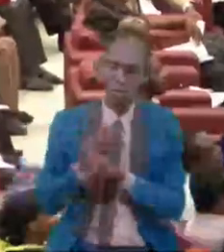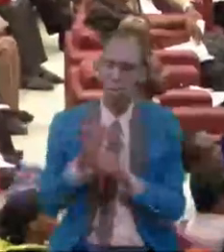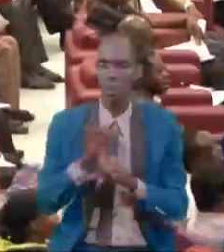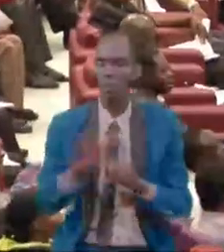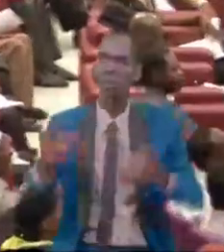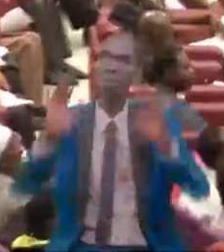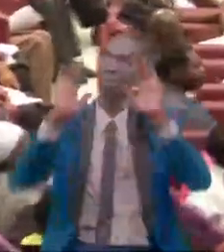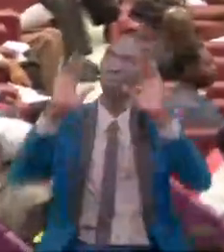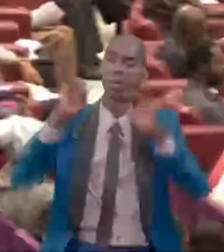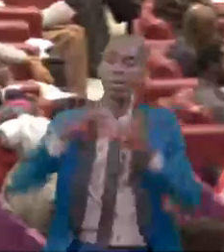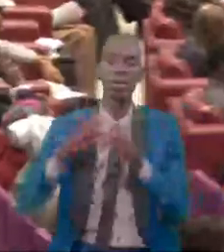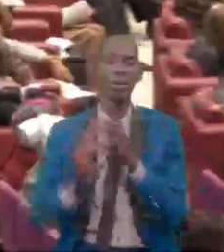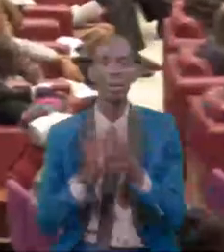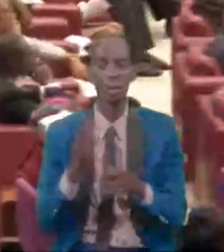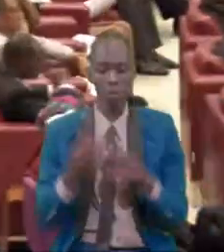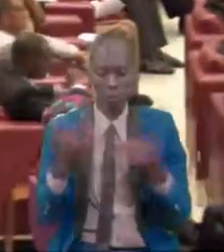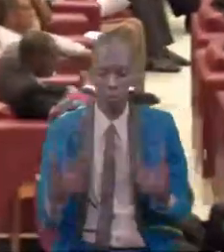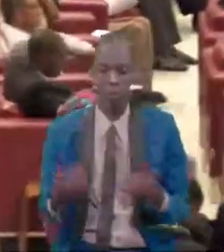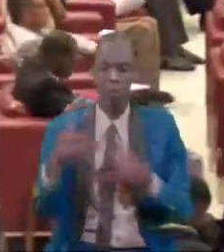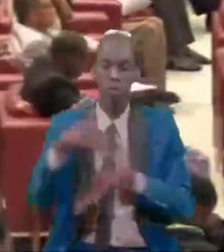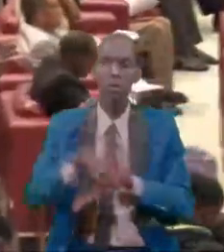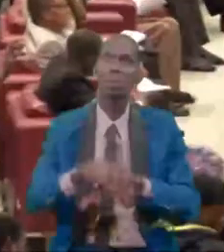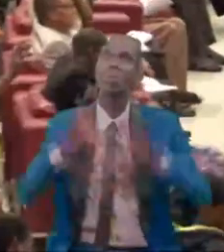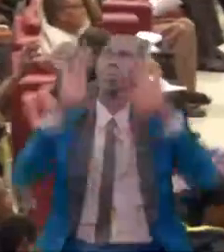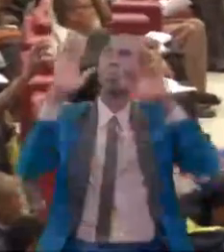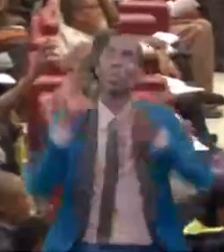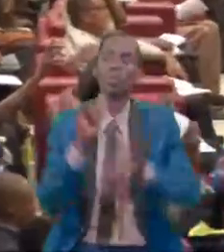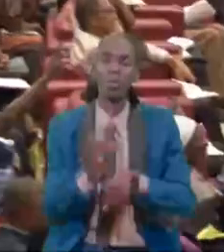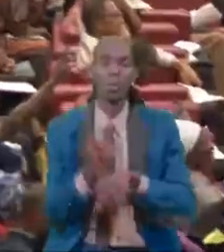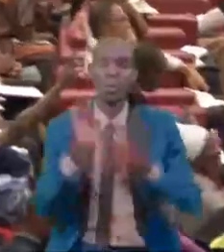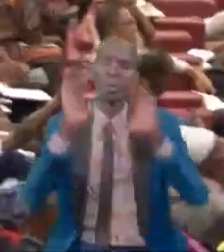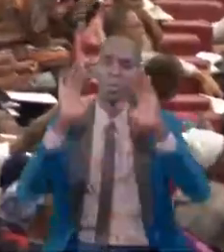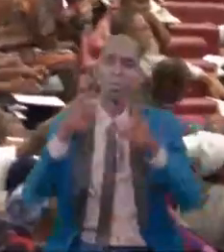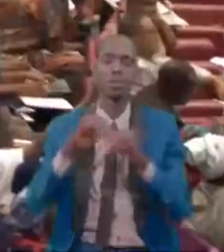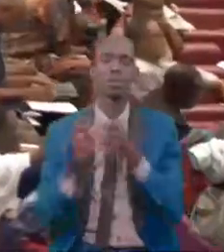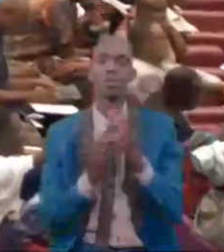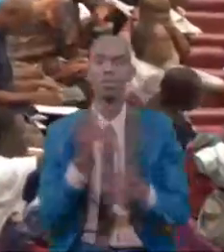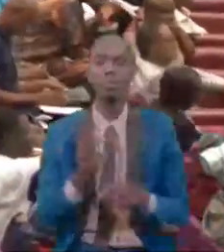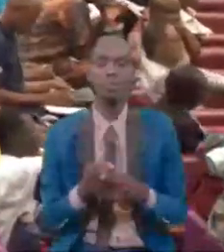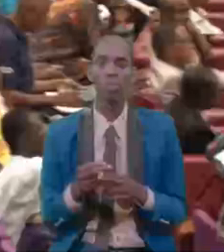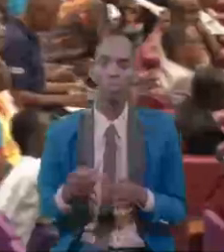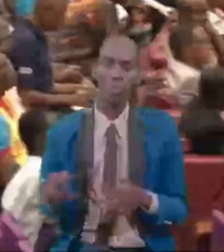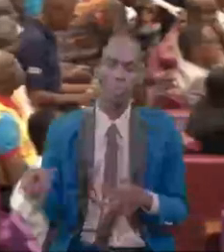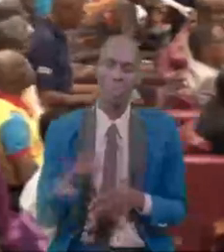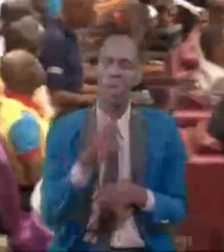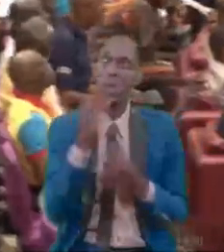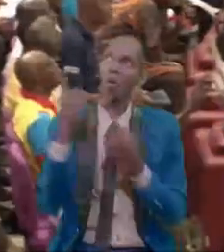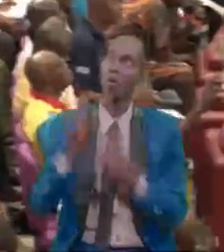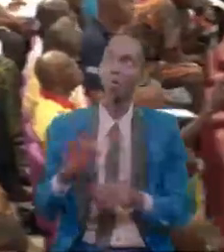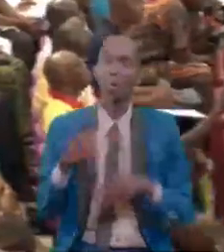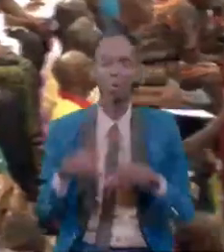sauvent les âmes ce soir, les merveilles miraculeuses. Cela viendra sur